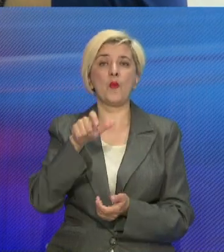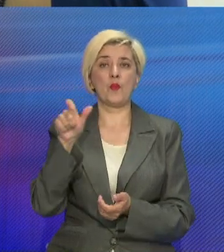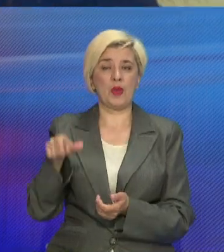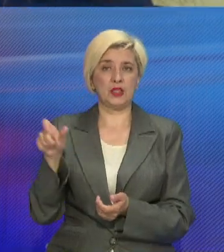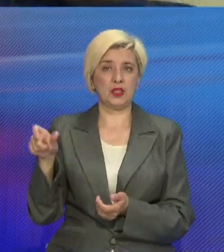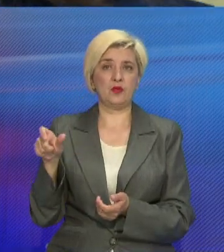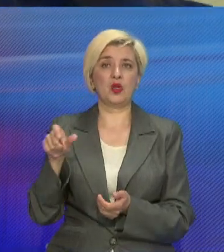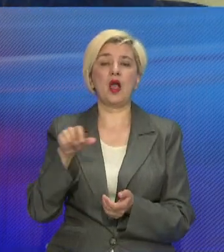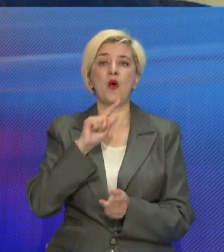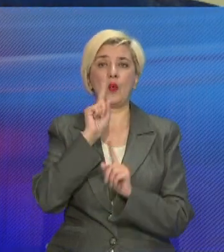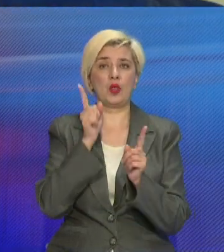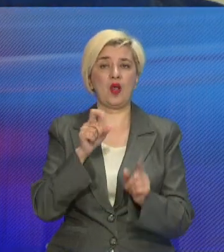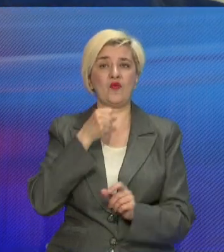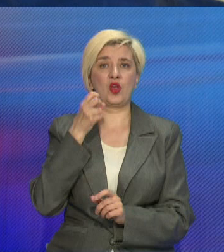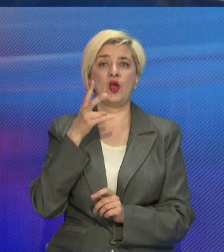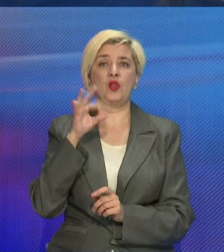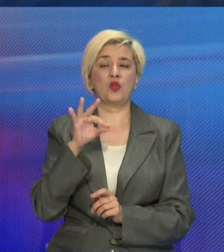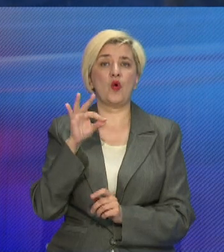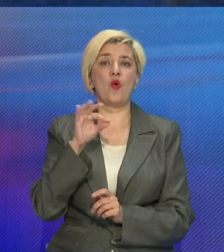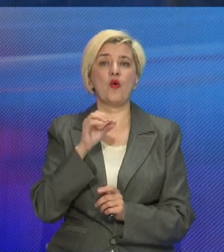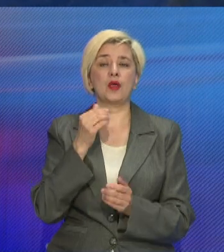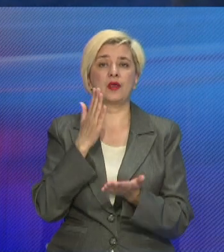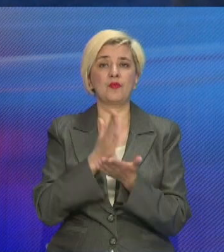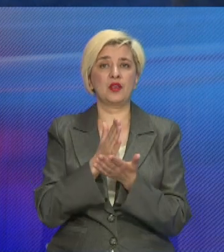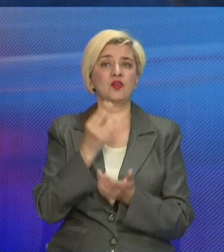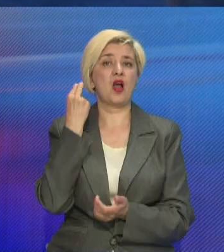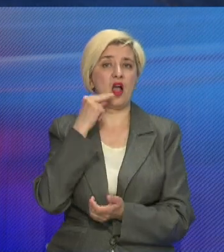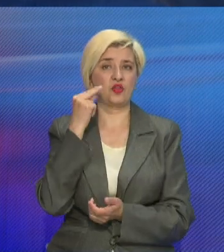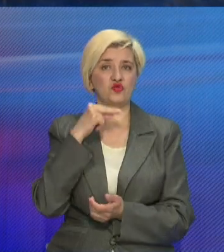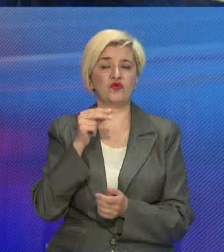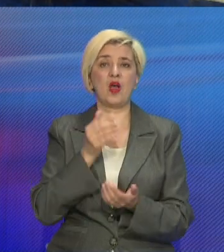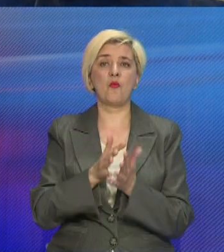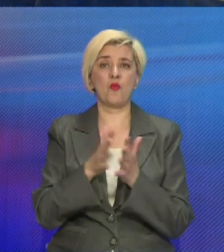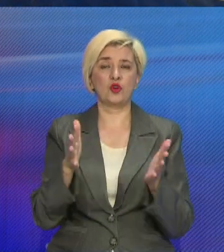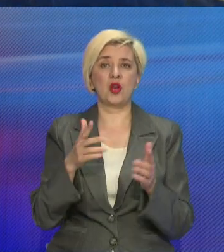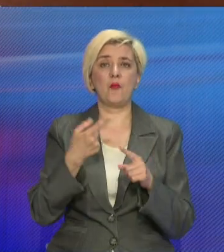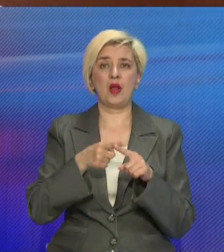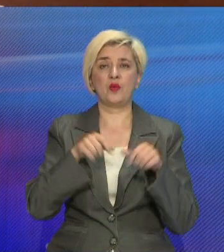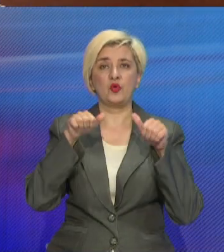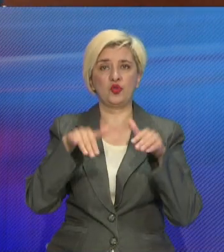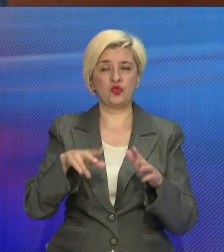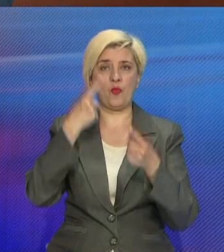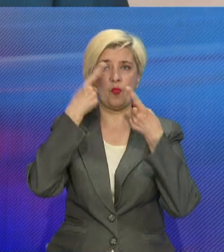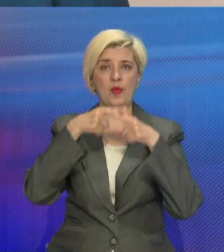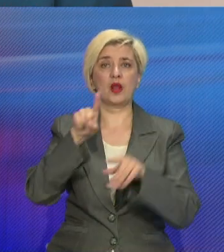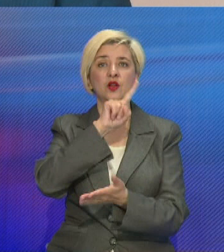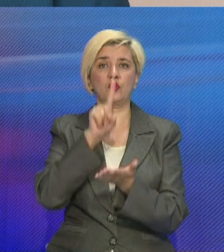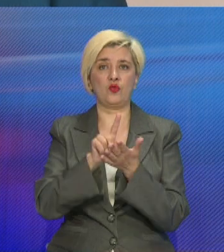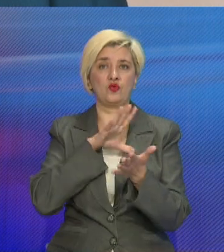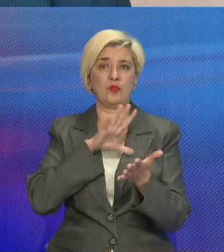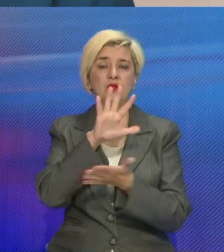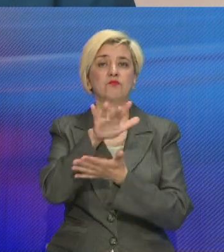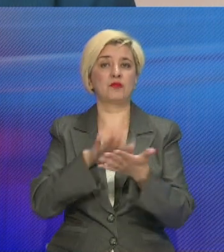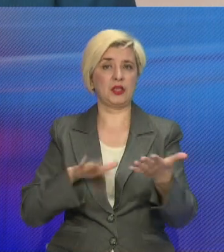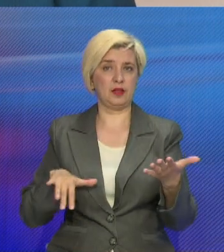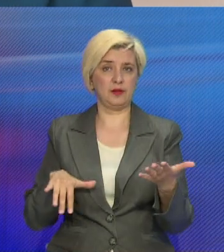Але носьбитов особливых якостей значно больше. Тому было принято решение, проект обовязково повинен иметь протяг. По